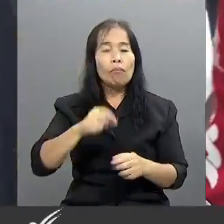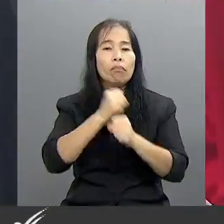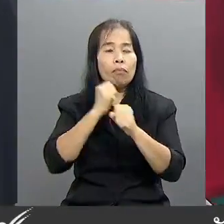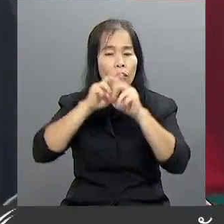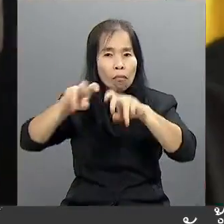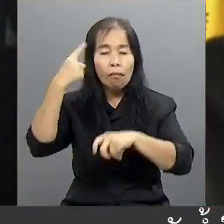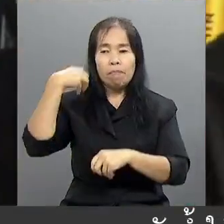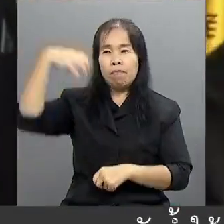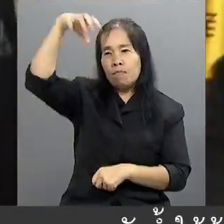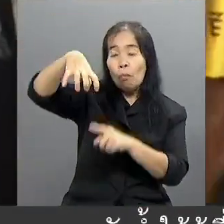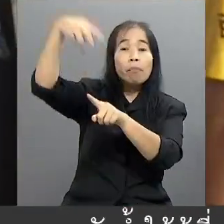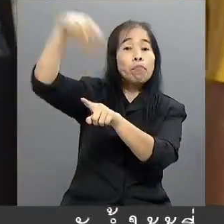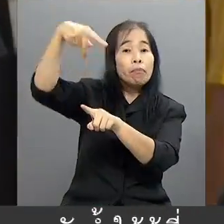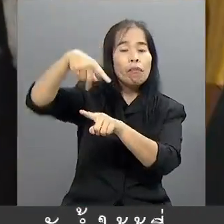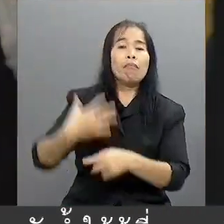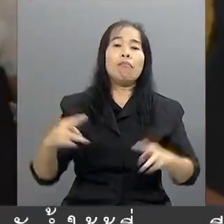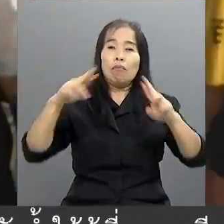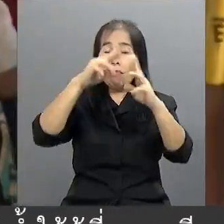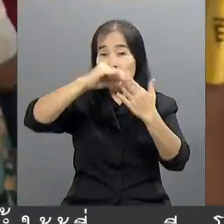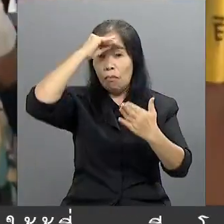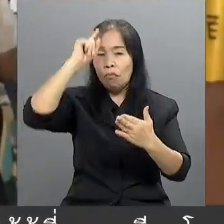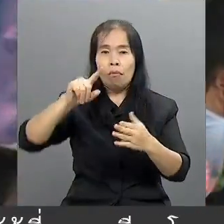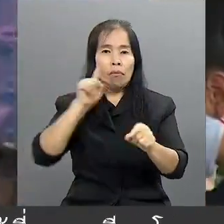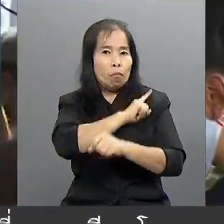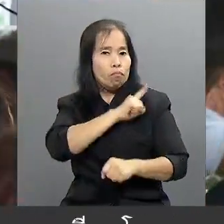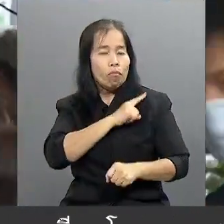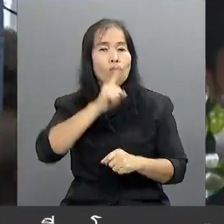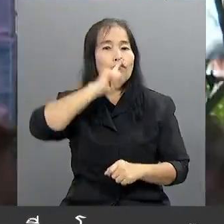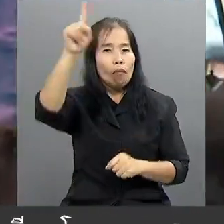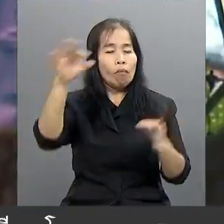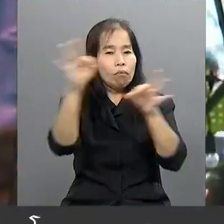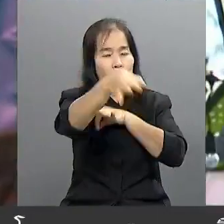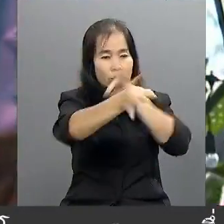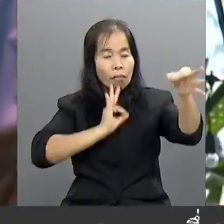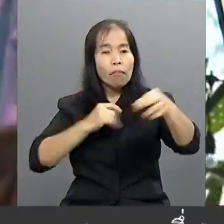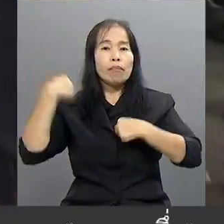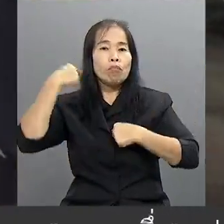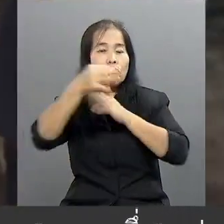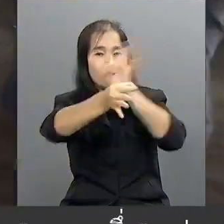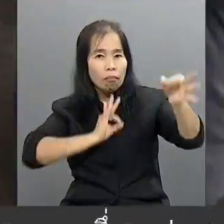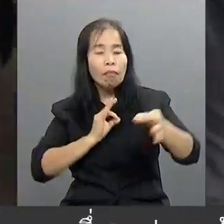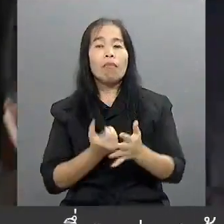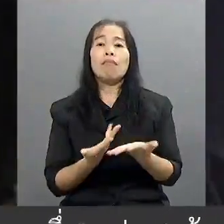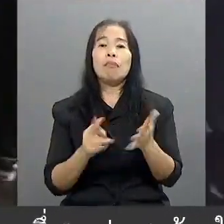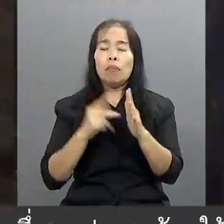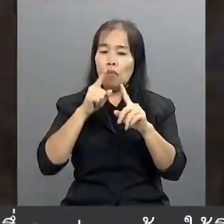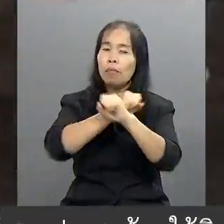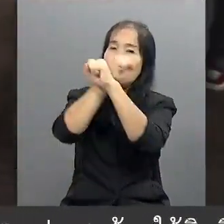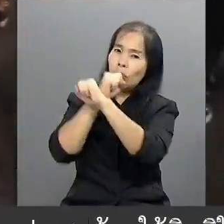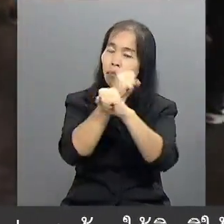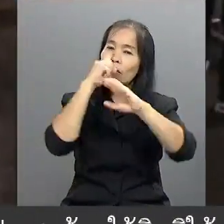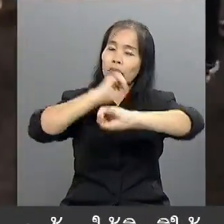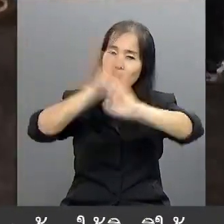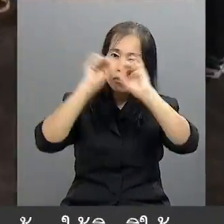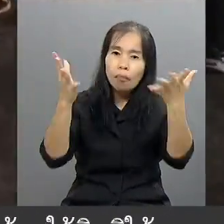และให้กระทรวงศึกษาธิการเป็นเจ้าทุกข์ในการดำเนินคดีแล้วก็เห็นว่าต้องสร้างมาตรการในการป้องกันที่เป็นรูปประธรรมค่ะเช่น